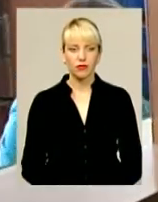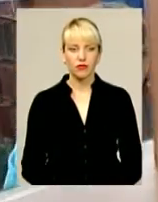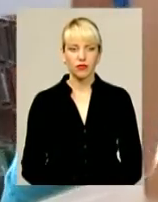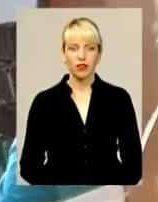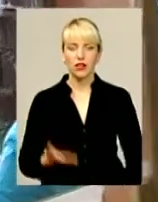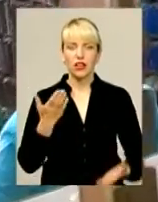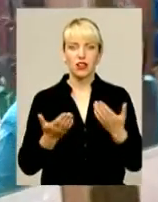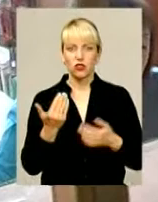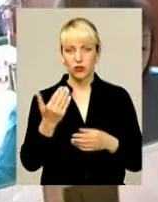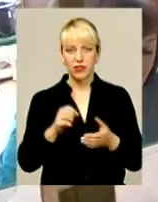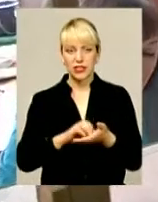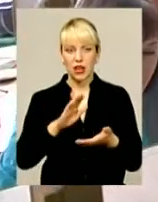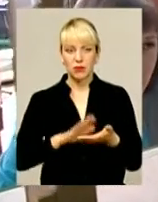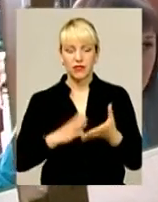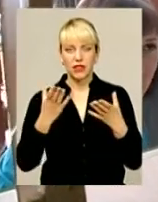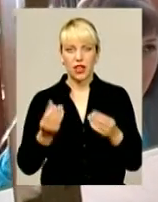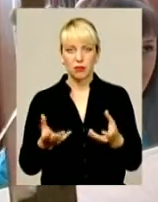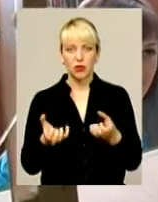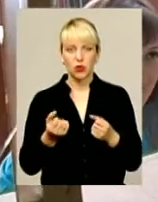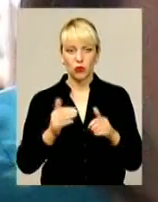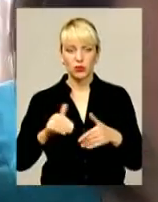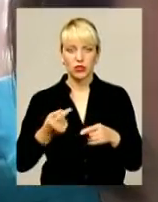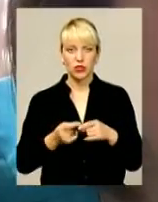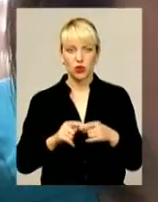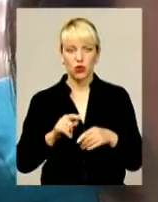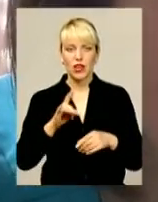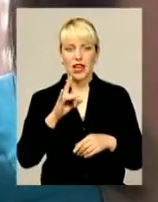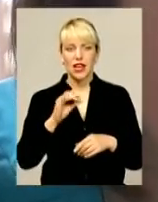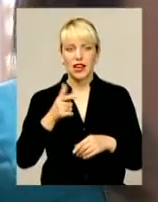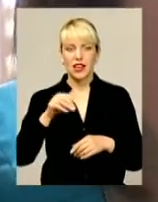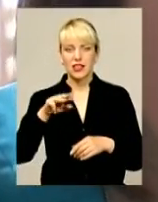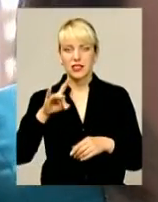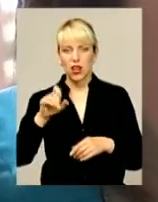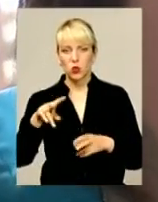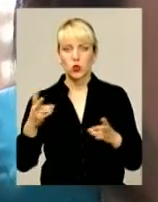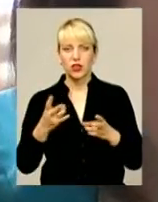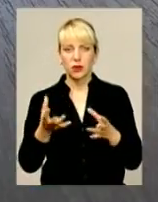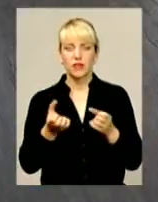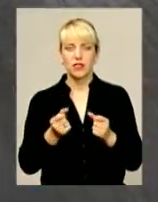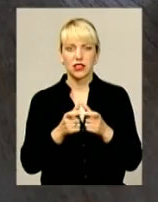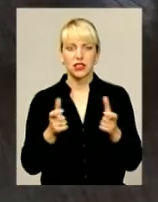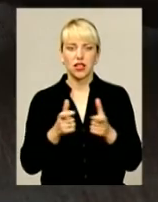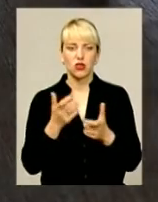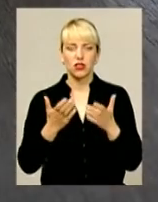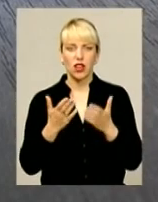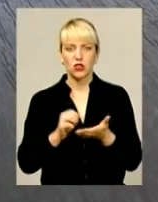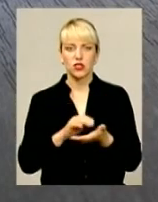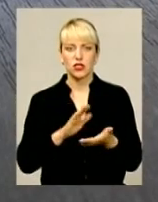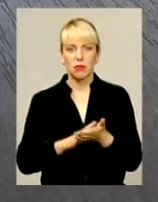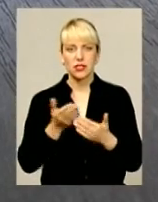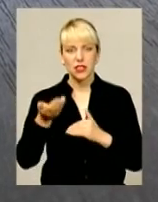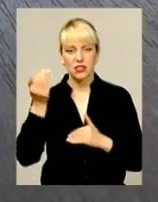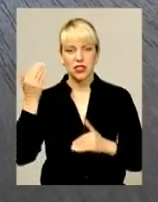Якщо ви записалися у день прийому, після цього у реєстратурі поліклініки необхідно взяти талон. Якщо ж записувалися